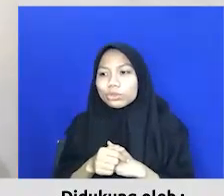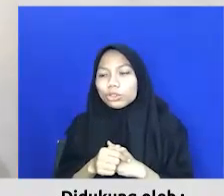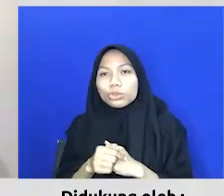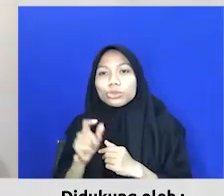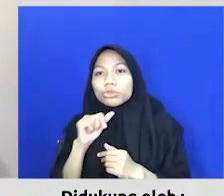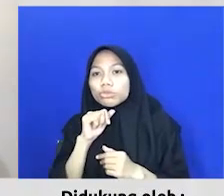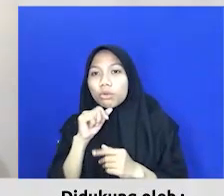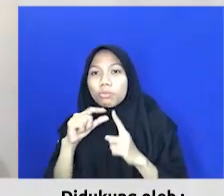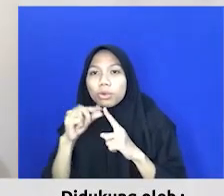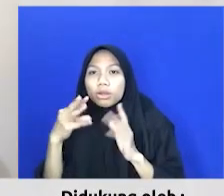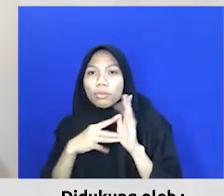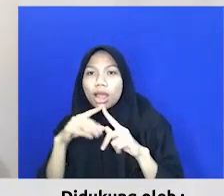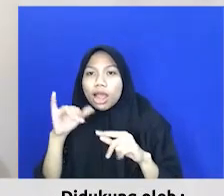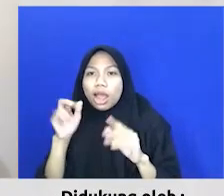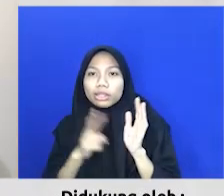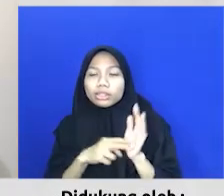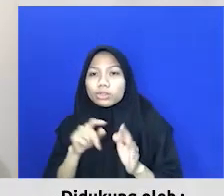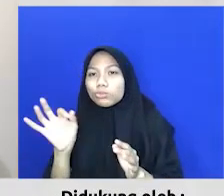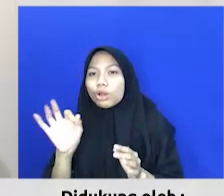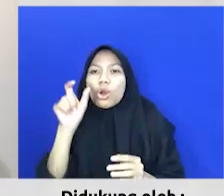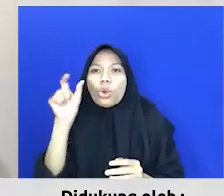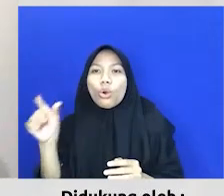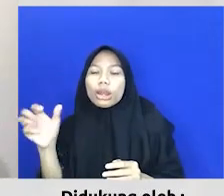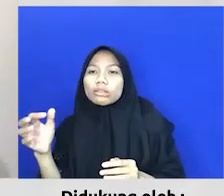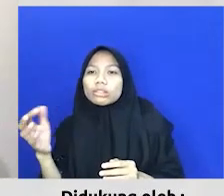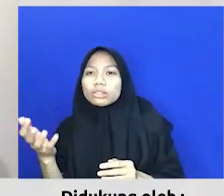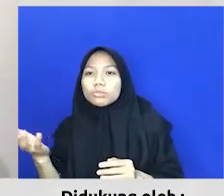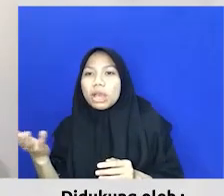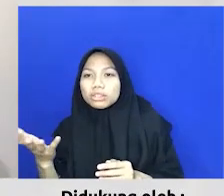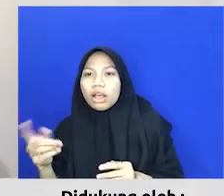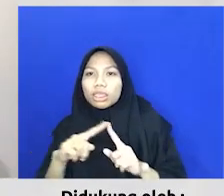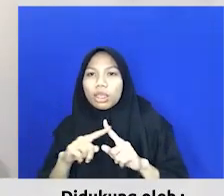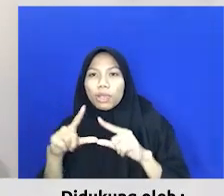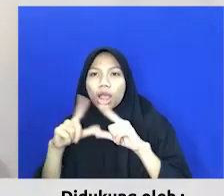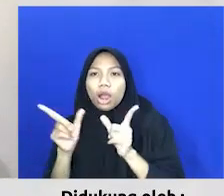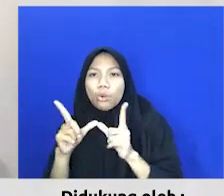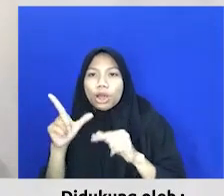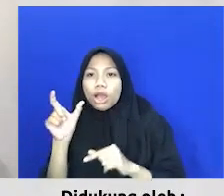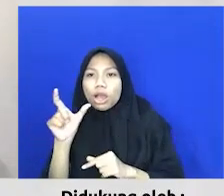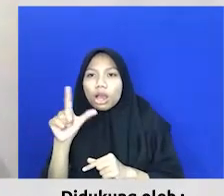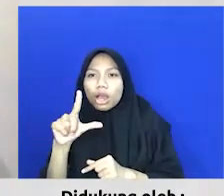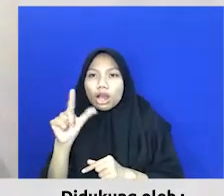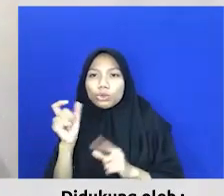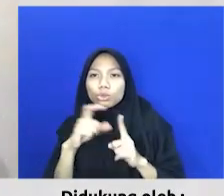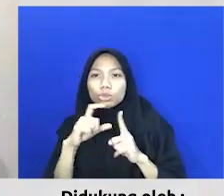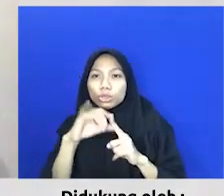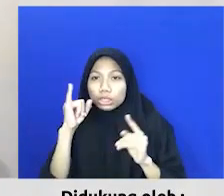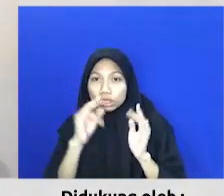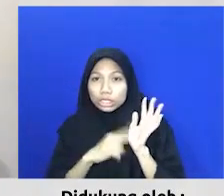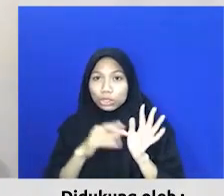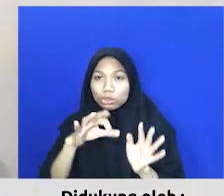ya, banyak sekali yang begitu. Film Delapan Penjuru Angin ya, ada akan lihat di